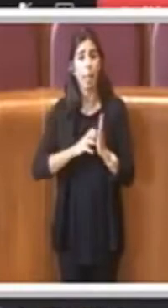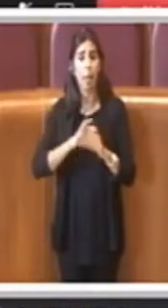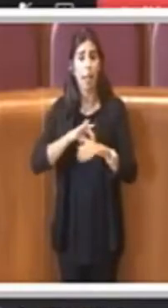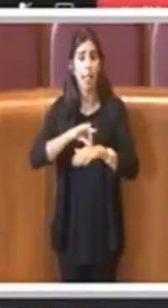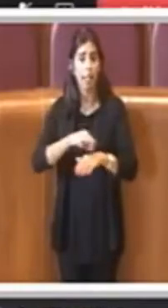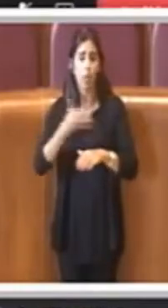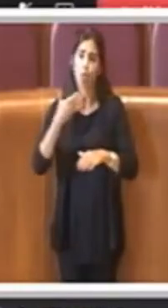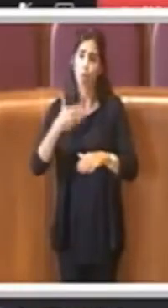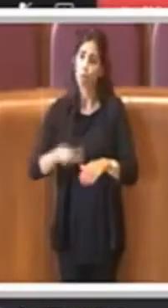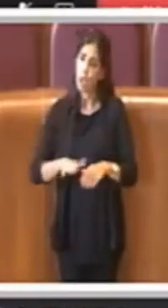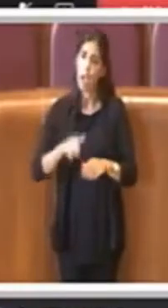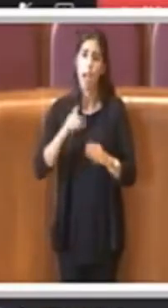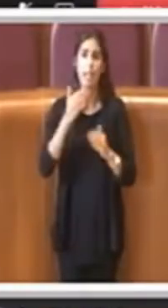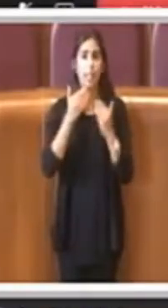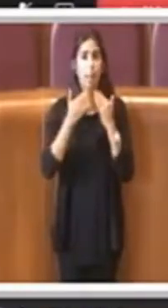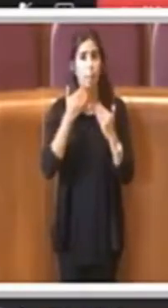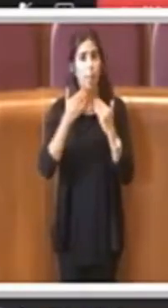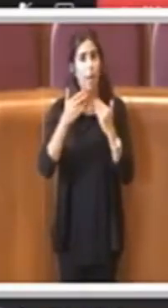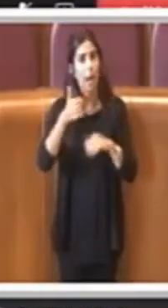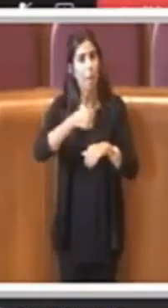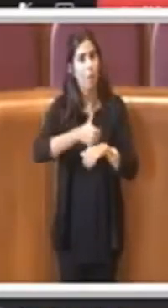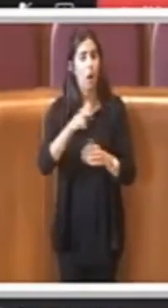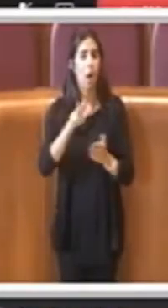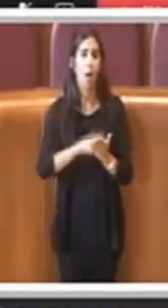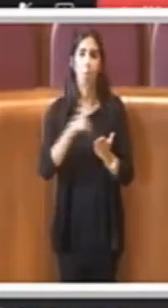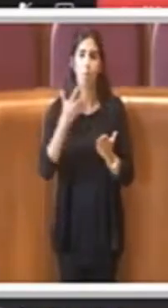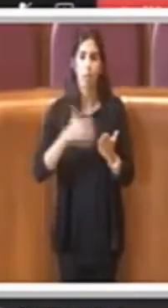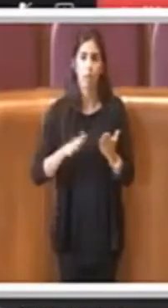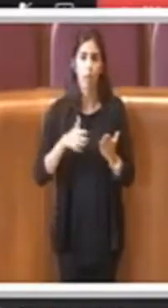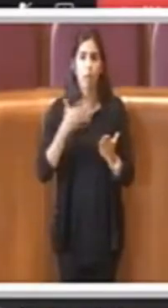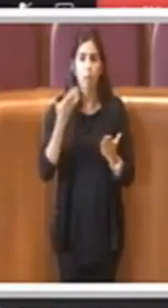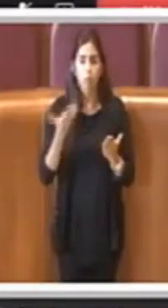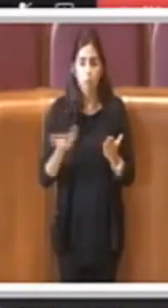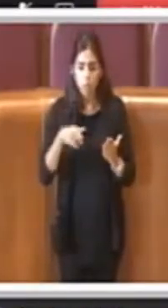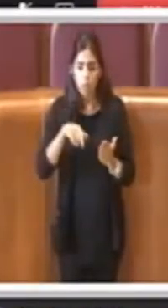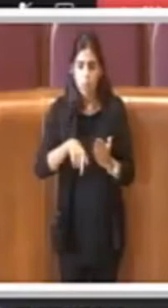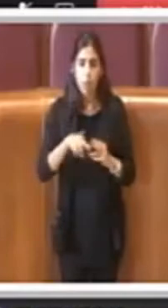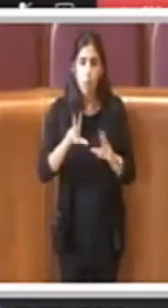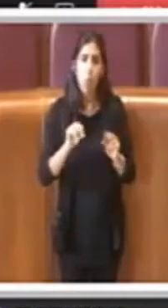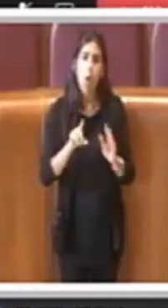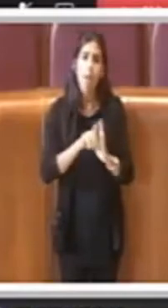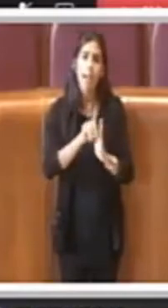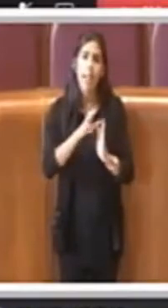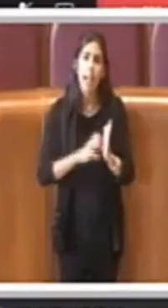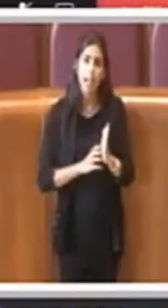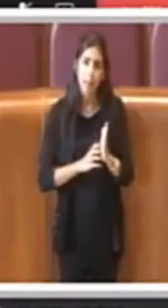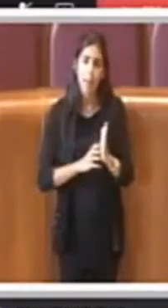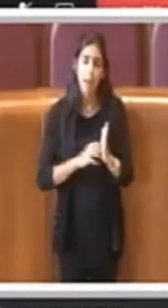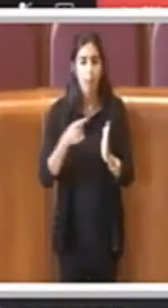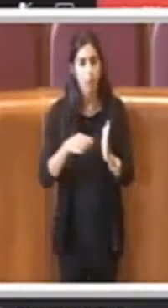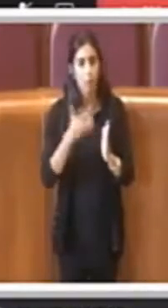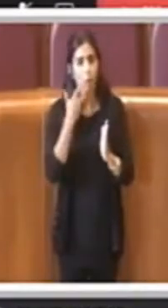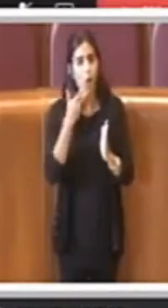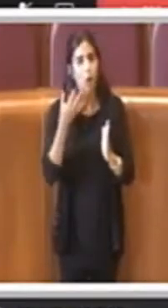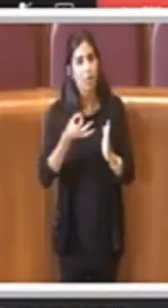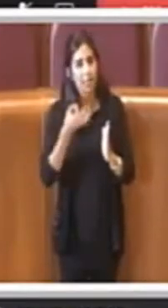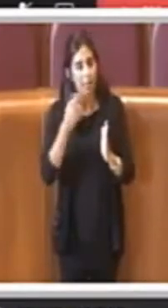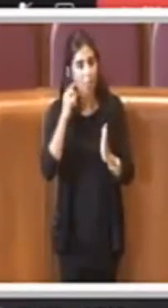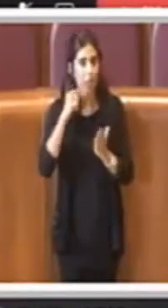dall'Assemblea Capitolina. Allora, io questa delibera non va, e di qua invece mi voglio mettere sempre sul tema del punto di